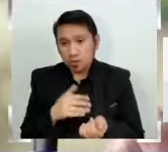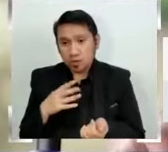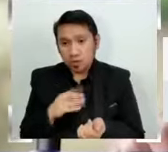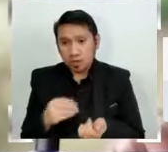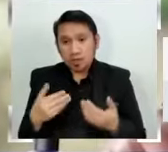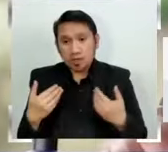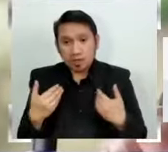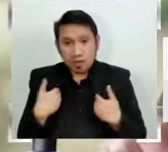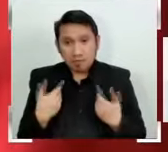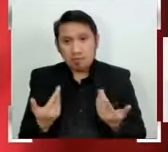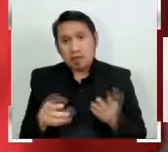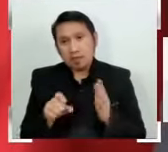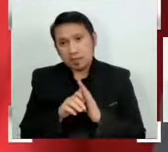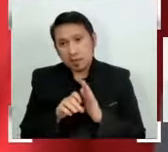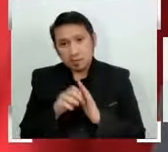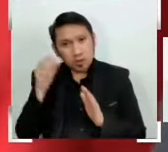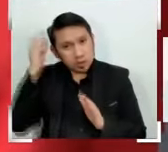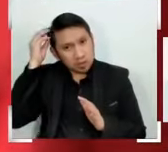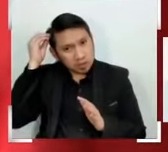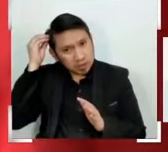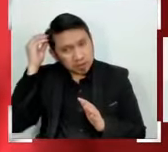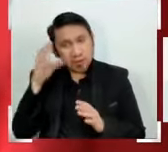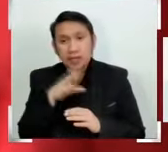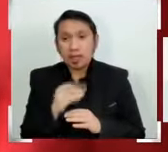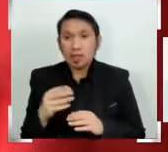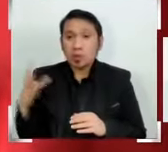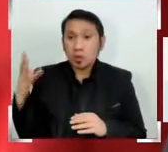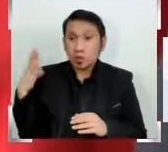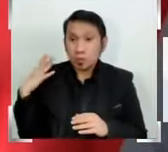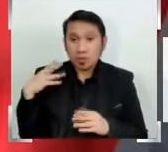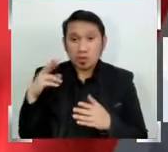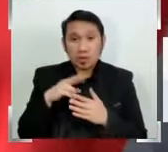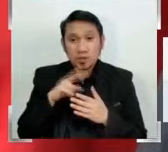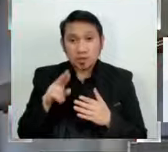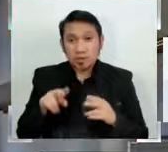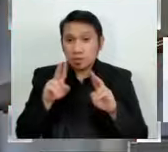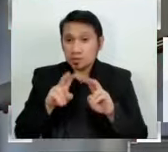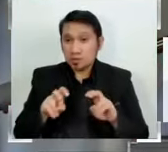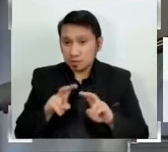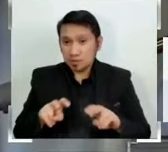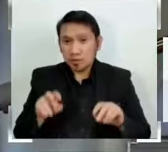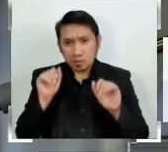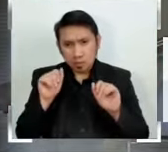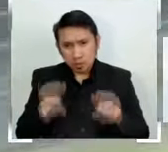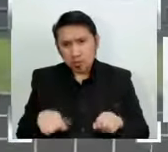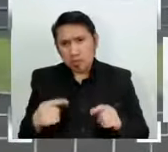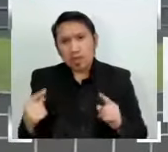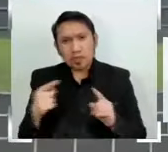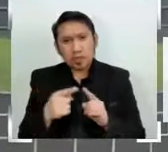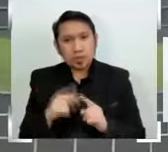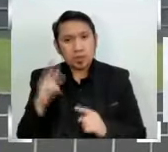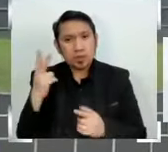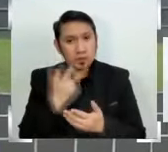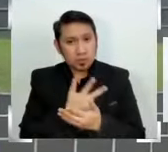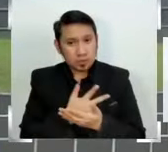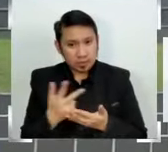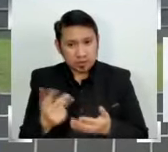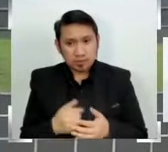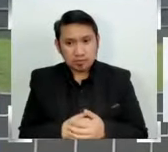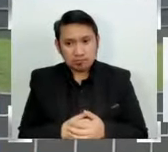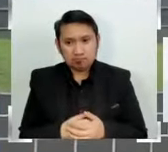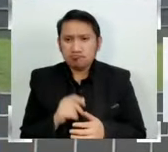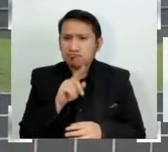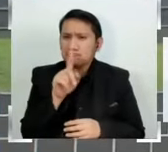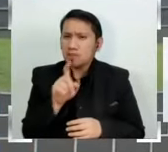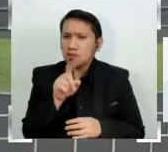sample bilang specimen at hinihintay na lang ang resulta ng investigasyon na posibleng umabot ng hanggang 3 linggo. Tanong din ng mga kapatid